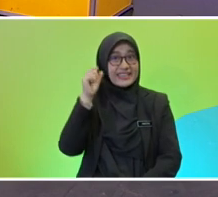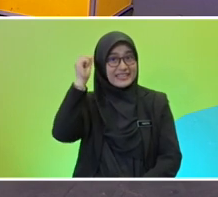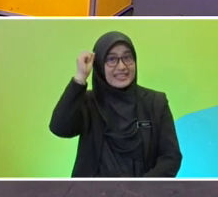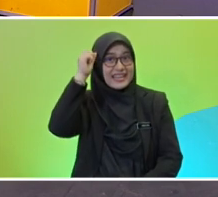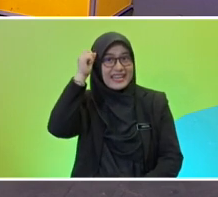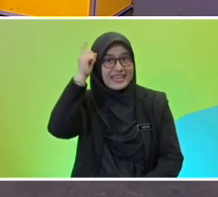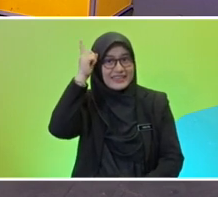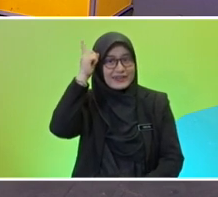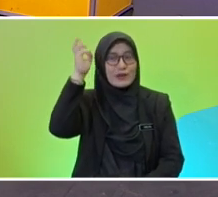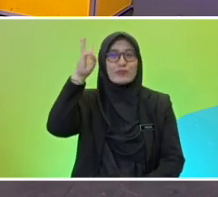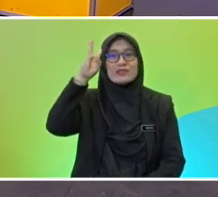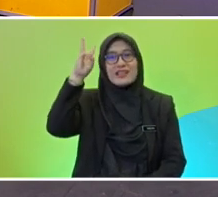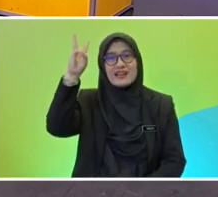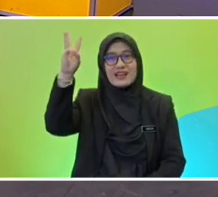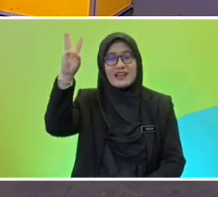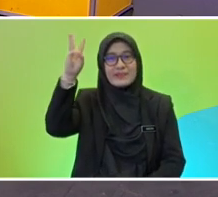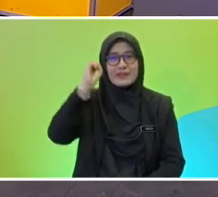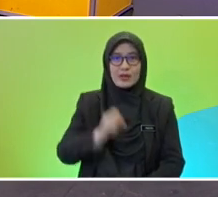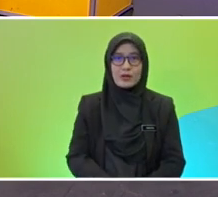warahmatullahi wabarakatuh